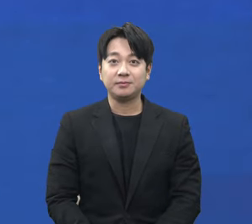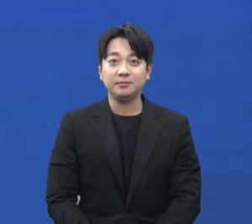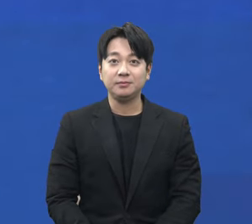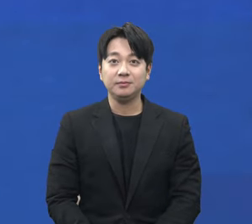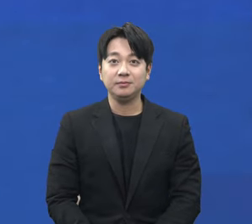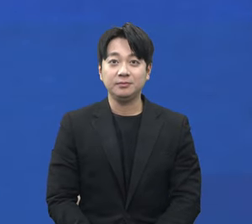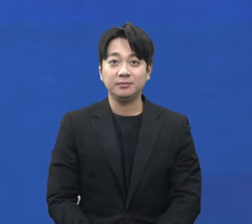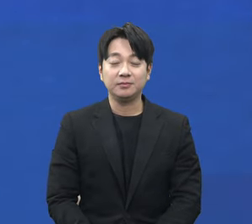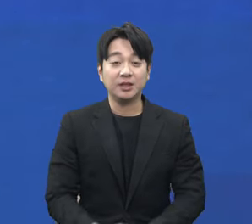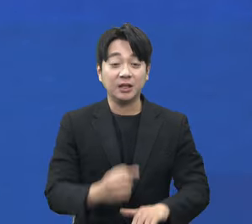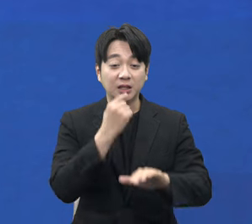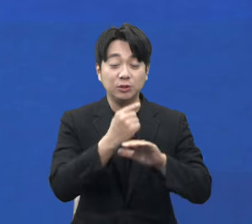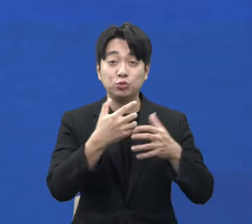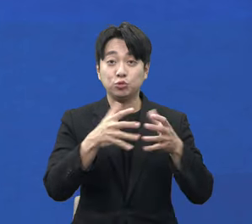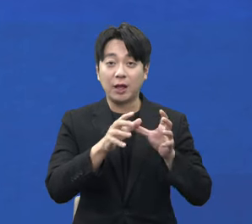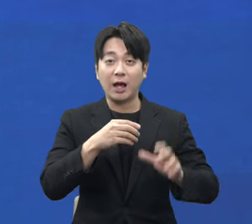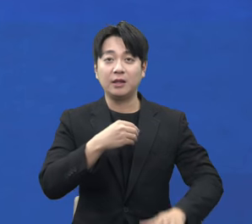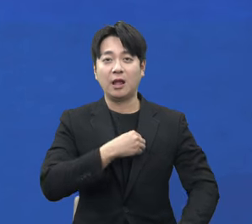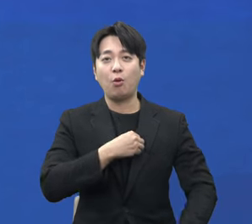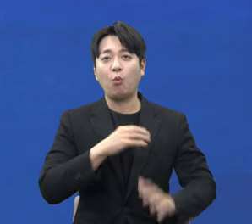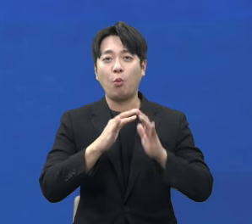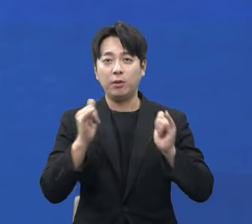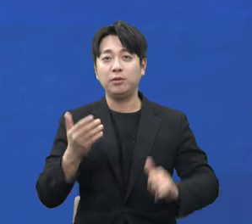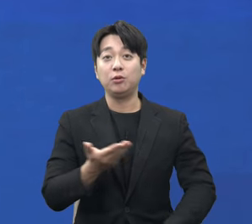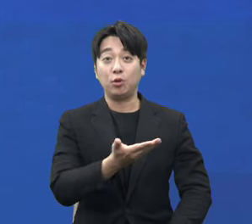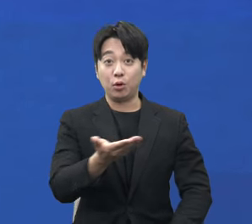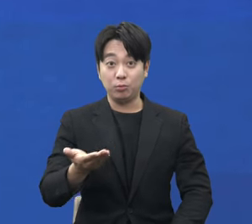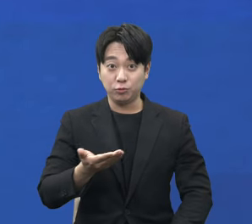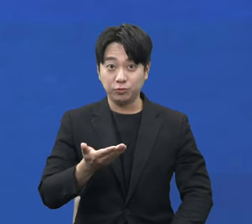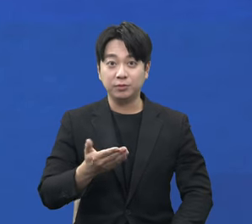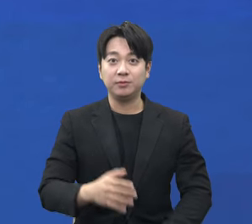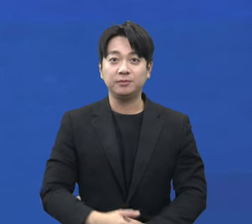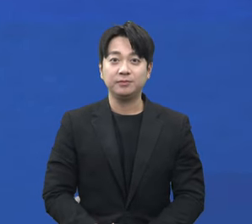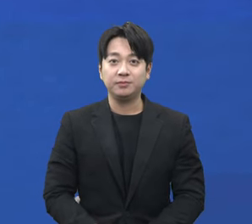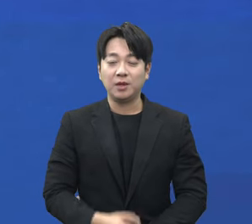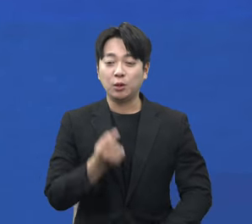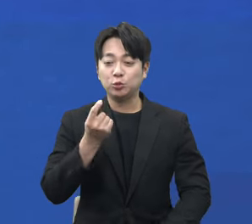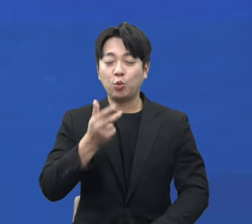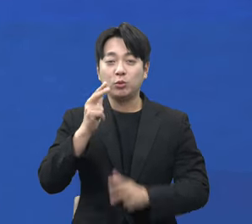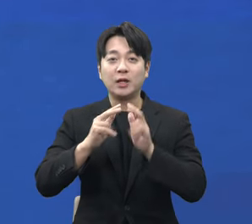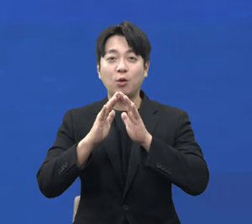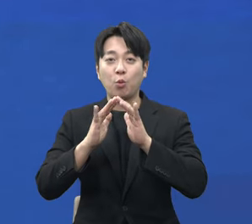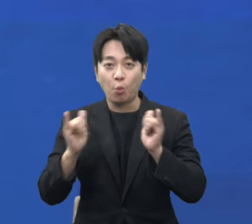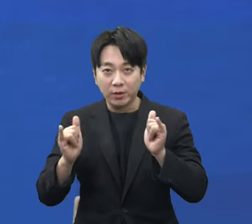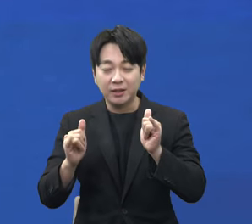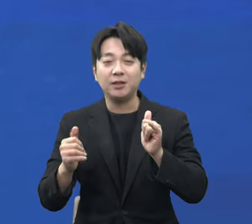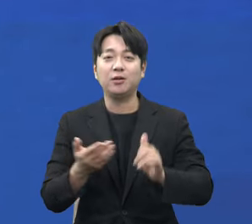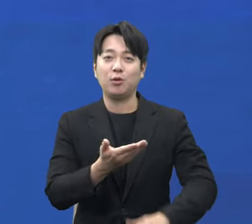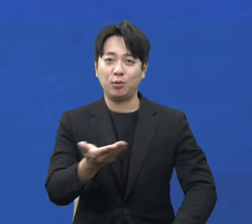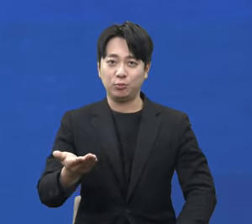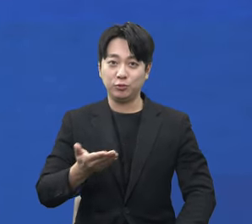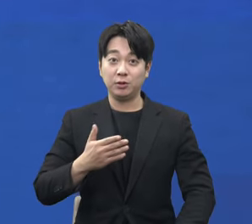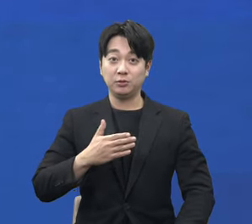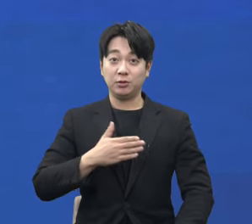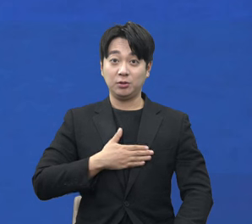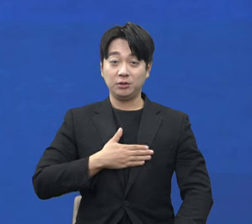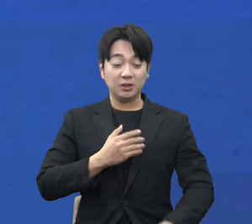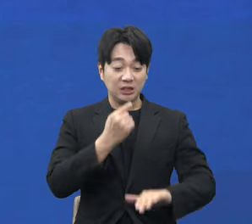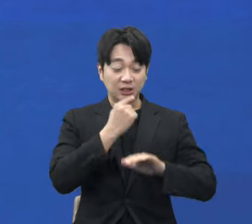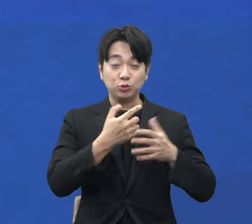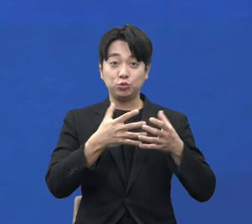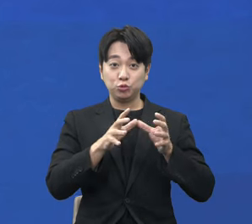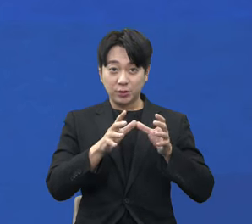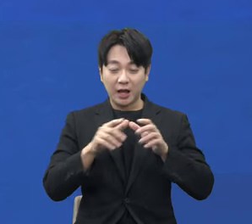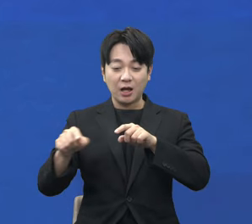존경하는 더불어민주당 당원 동지 여러분, 소상공인 대의원 여러분, 안녕하세요. 저는 더불어민주당